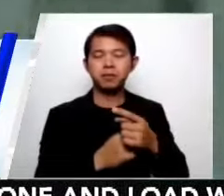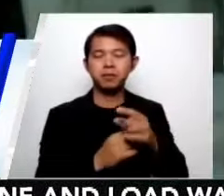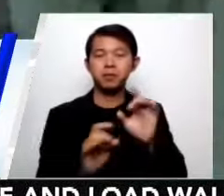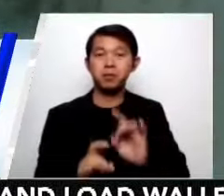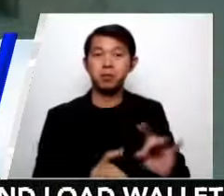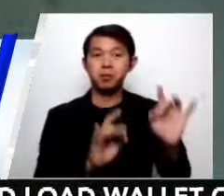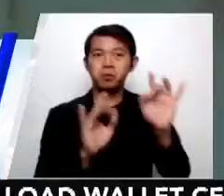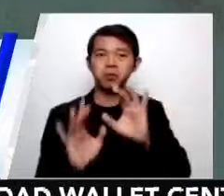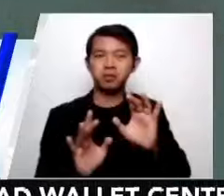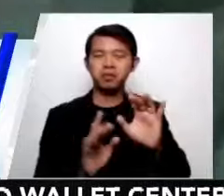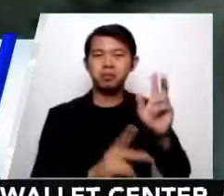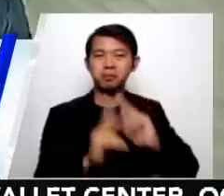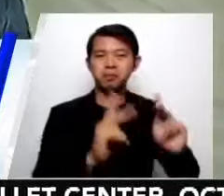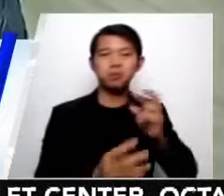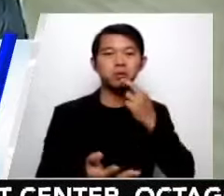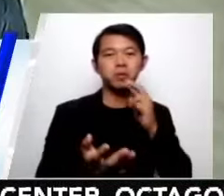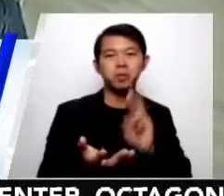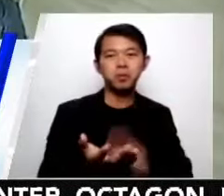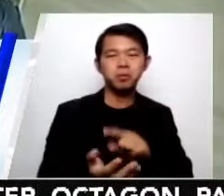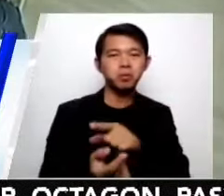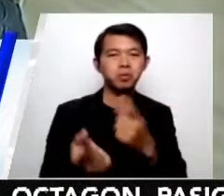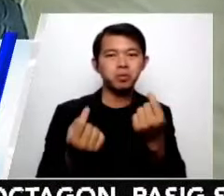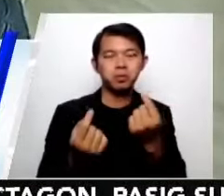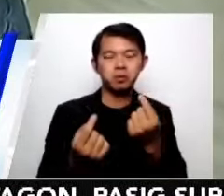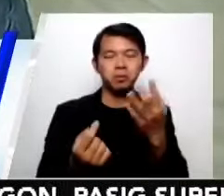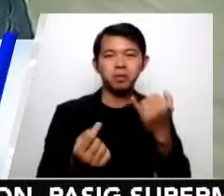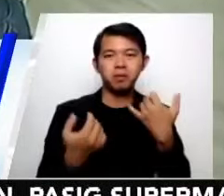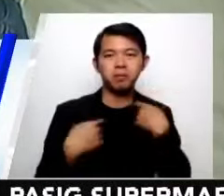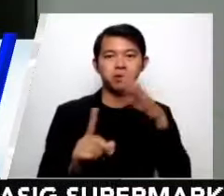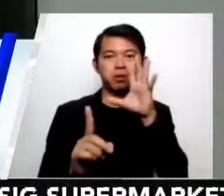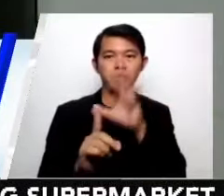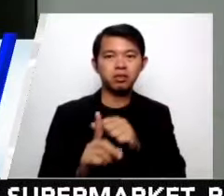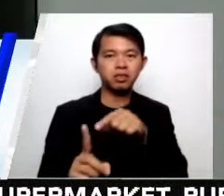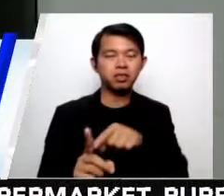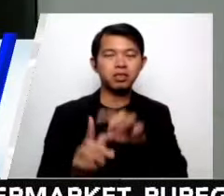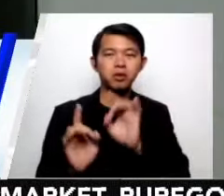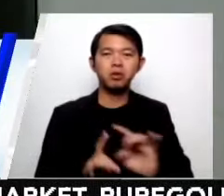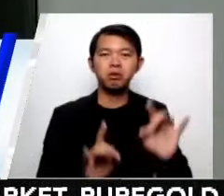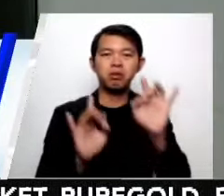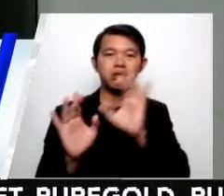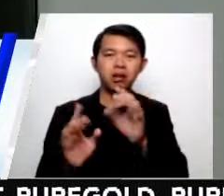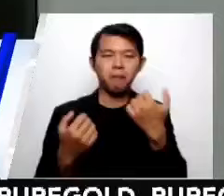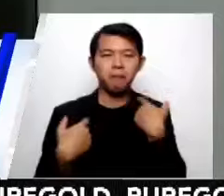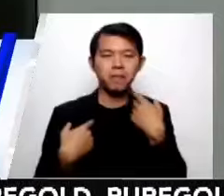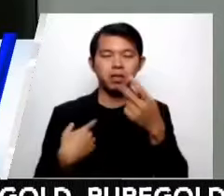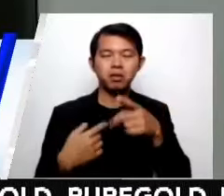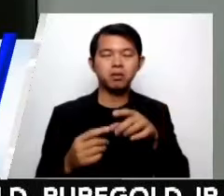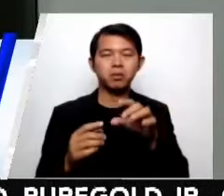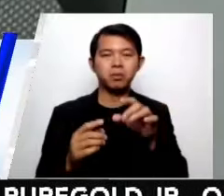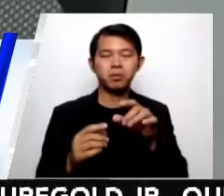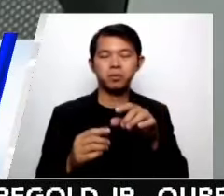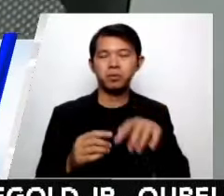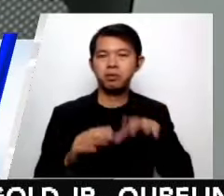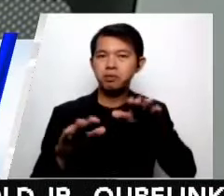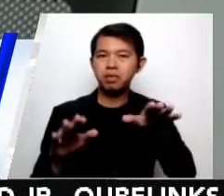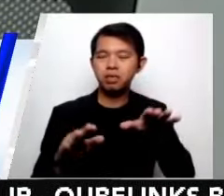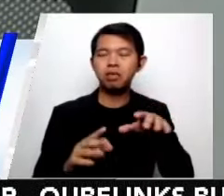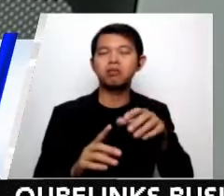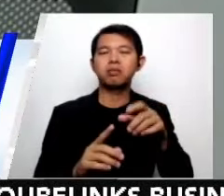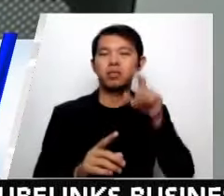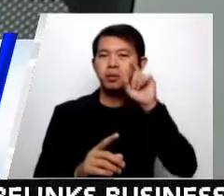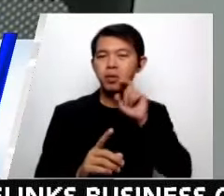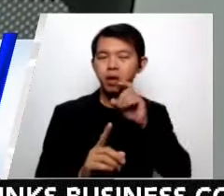gawain ng suspect matapos mahuli ang isang Australian pedophile na may child sexual abuse material na galing Pilipinas. Humingi